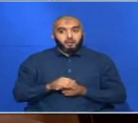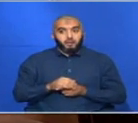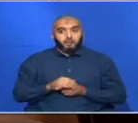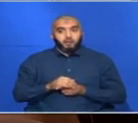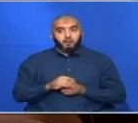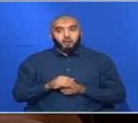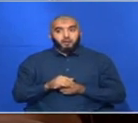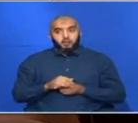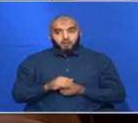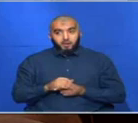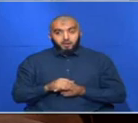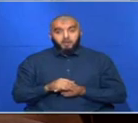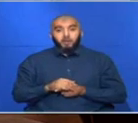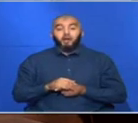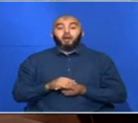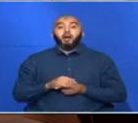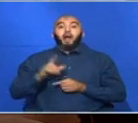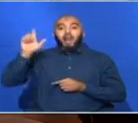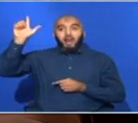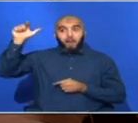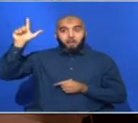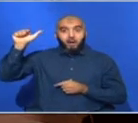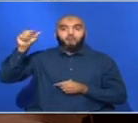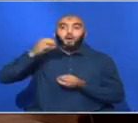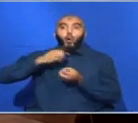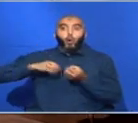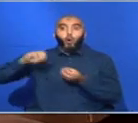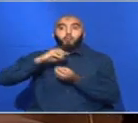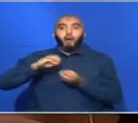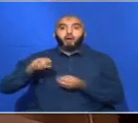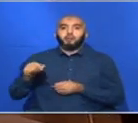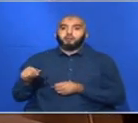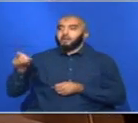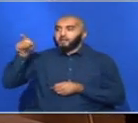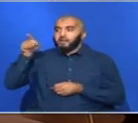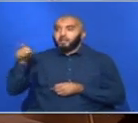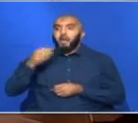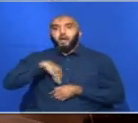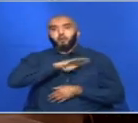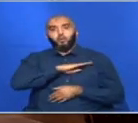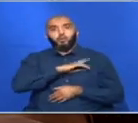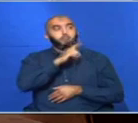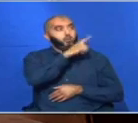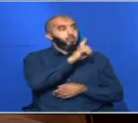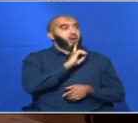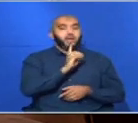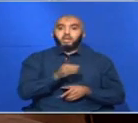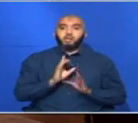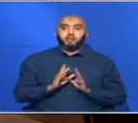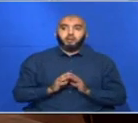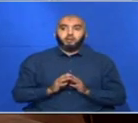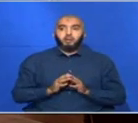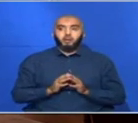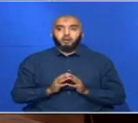تولى مهمه مثل مهمتك مؤتمن يعني لا لا يتسرب